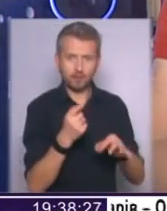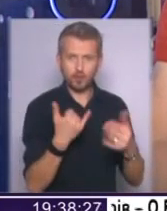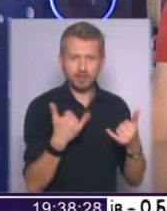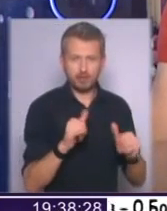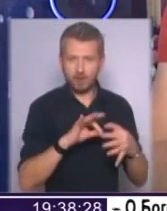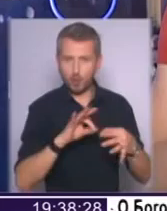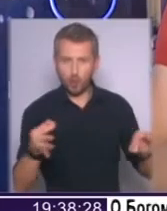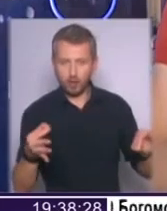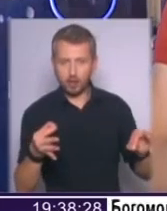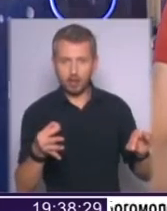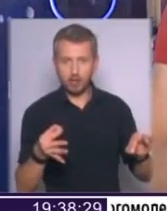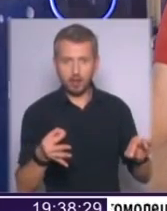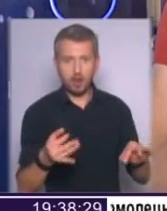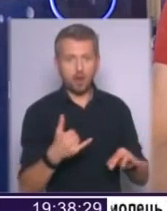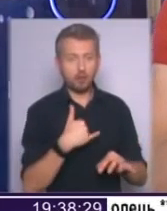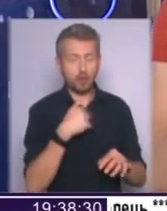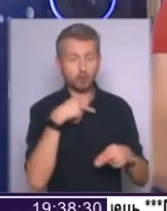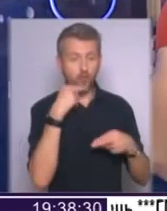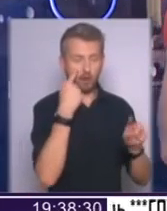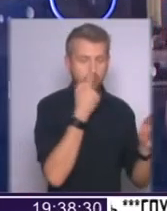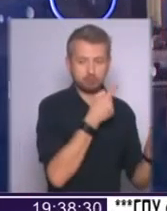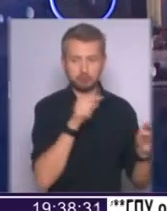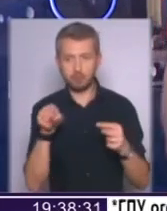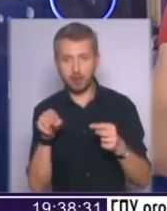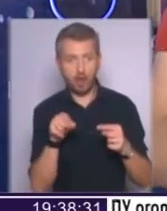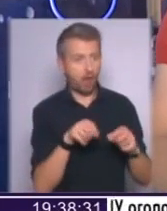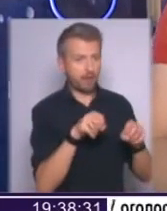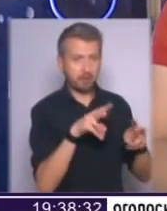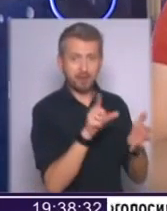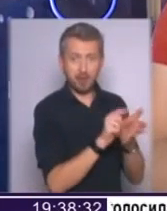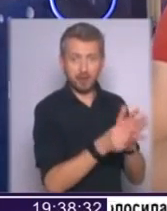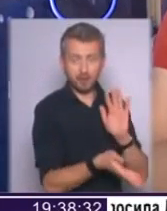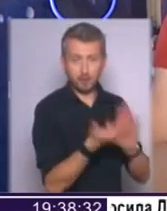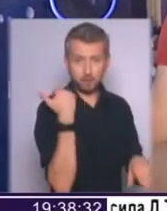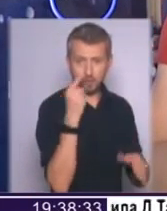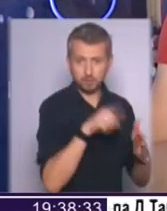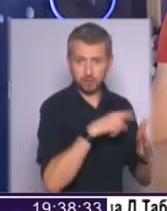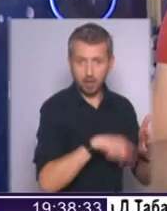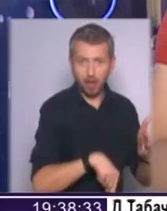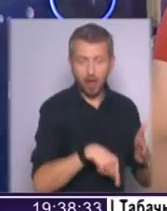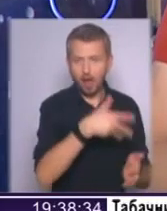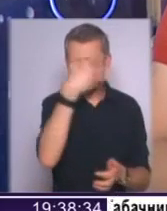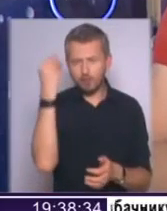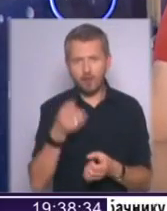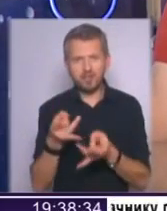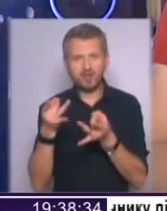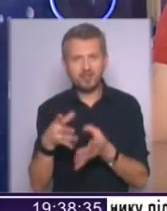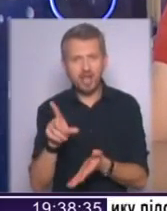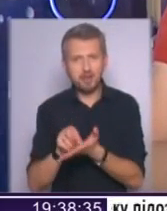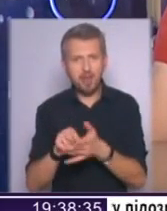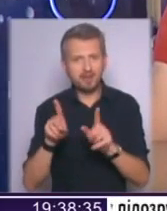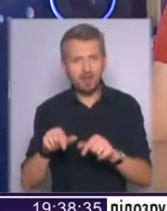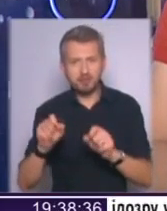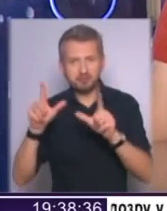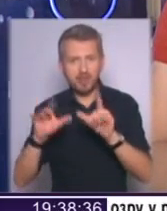логіка. Тобто, в нас приключається увага на те, що от ми прибираємо спецпенсії, але при цьому ми забуваємо, що ті ж звичайні пенсії навіть не індексовані з